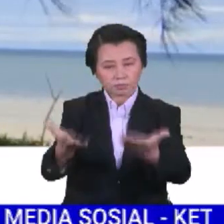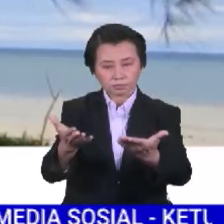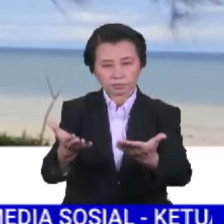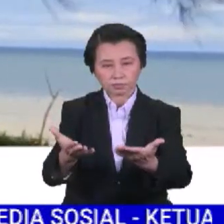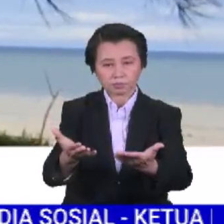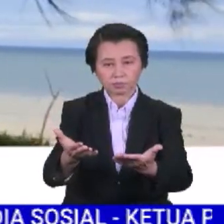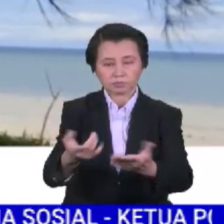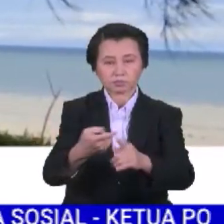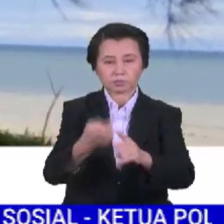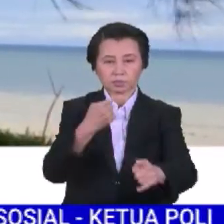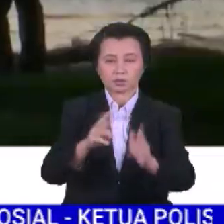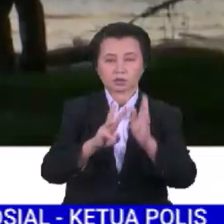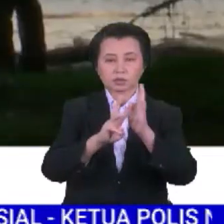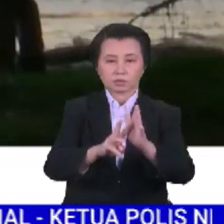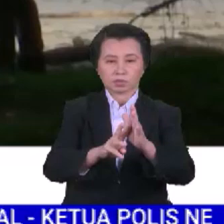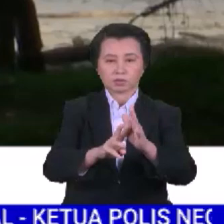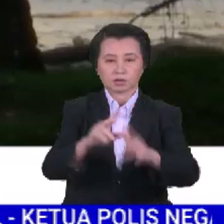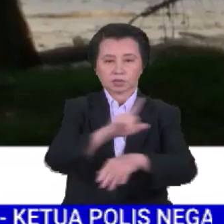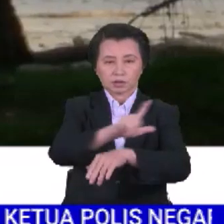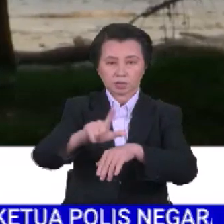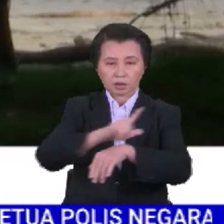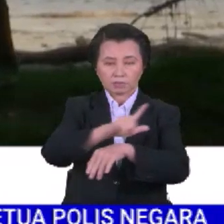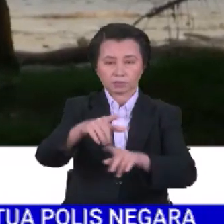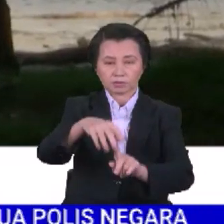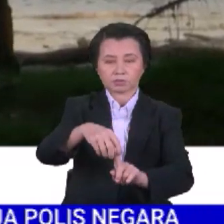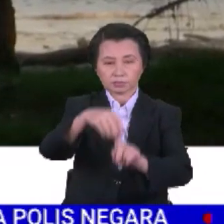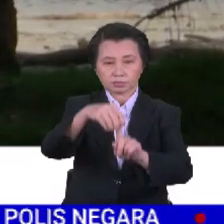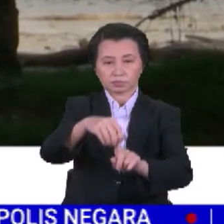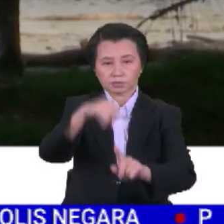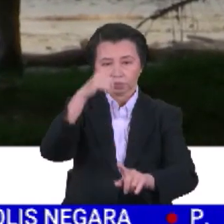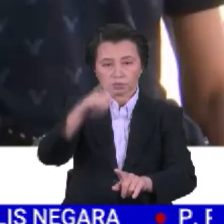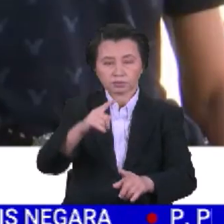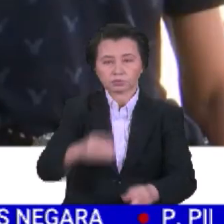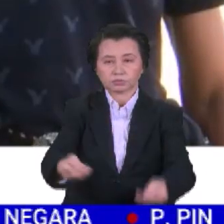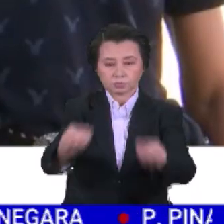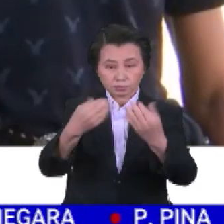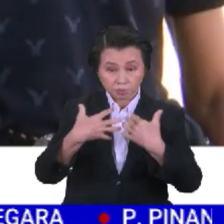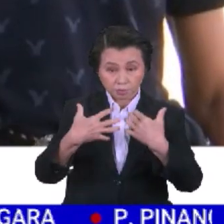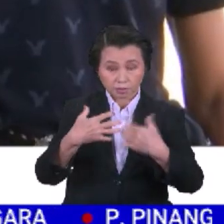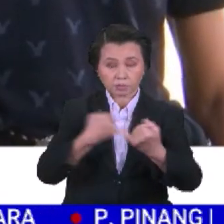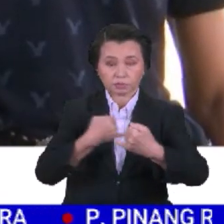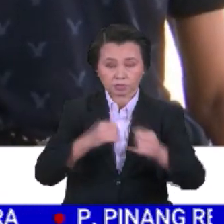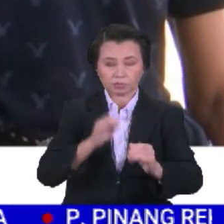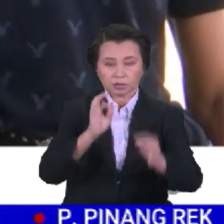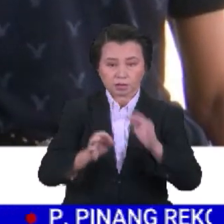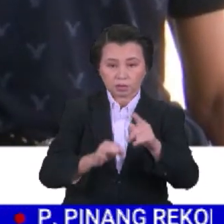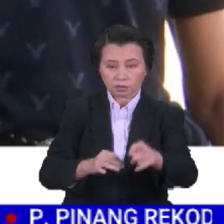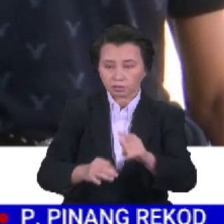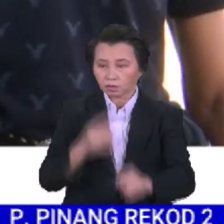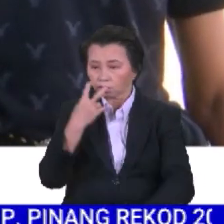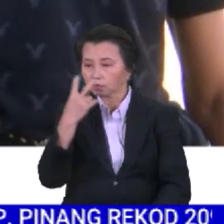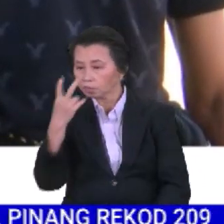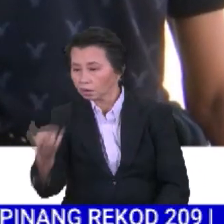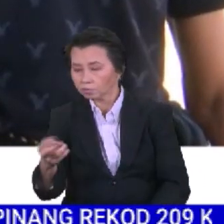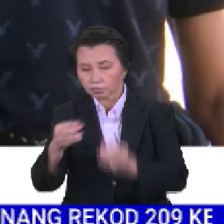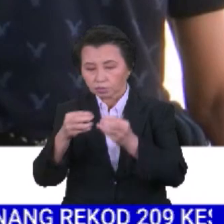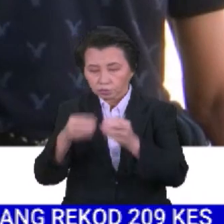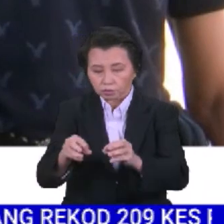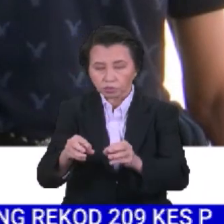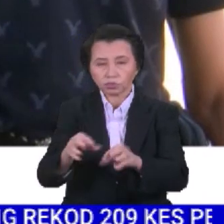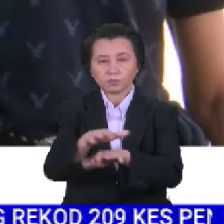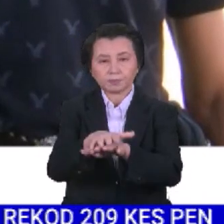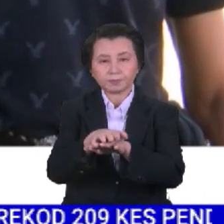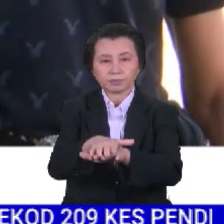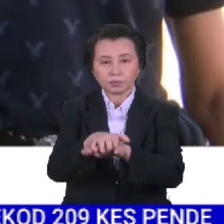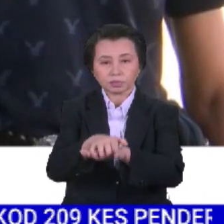sumbangan daripada warga Pelabuhan khususnya untuk memalukan jabatan jika ada terjempat teluk penyu